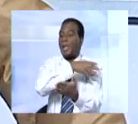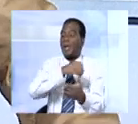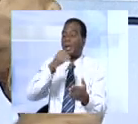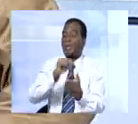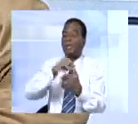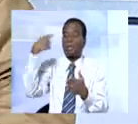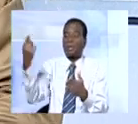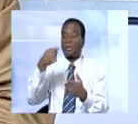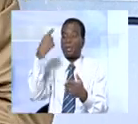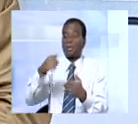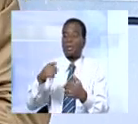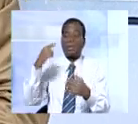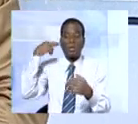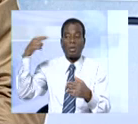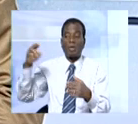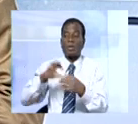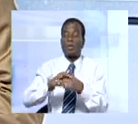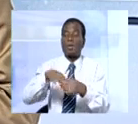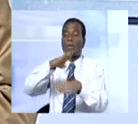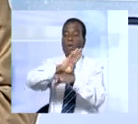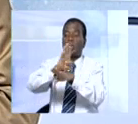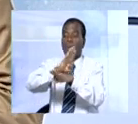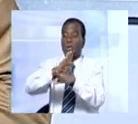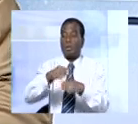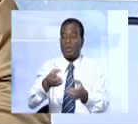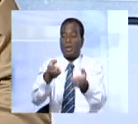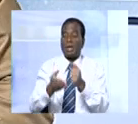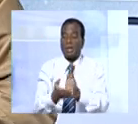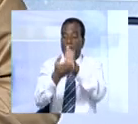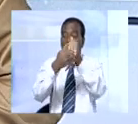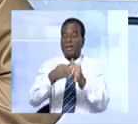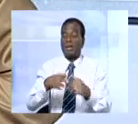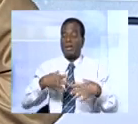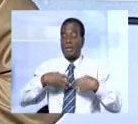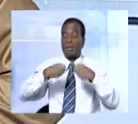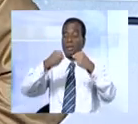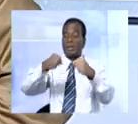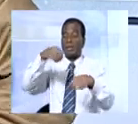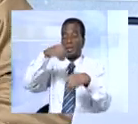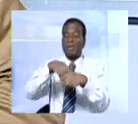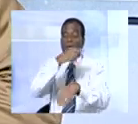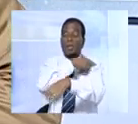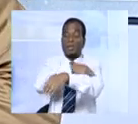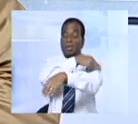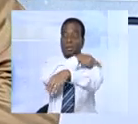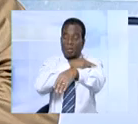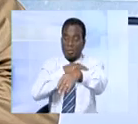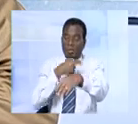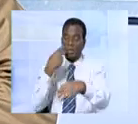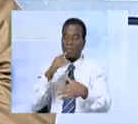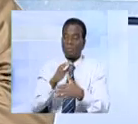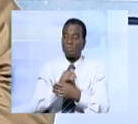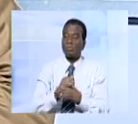toujours à Boaké. La mairie de Boaké veut ainsi contribuer à l'amélioration des soins dans ce centre de santé. Kader Sogodogo,